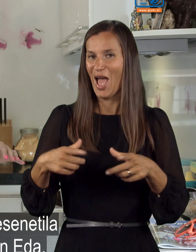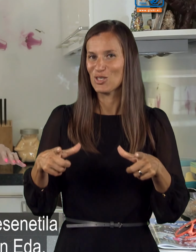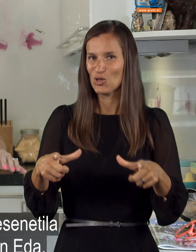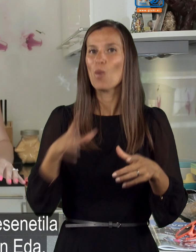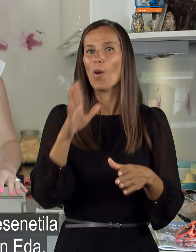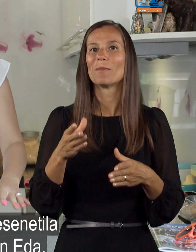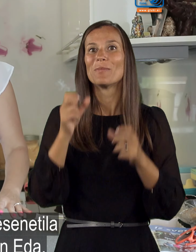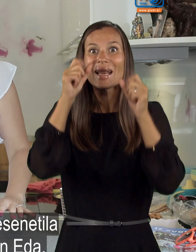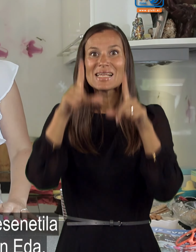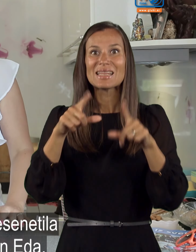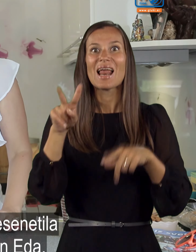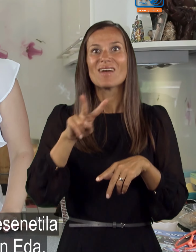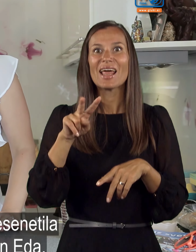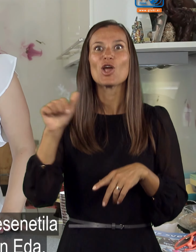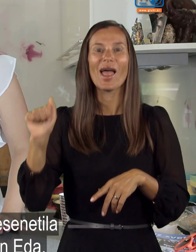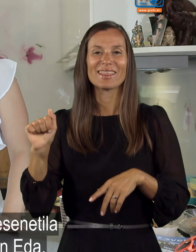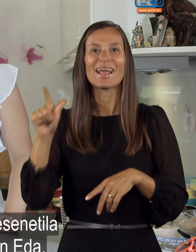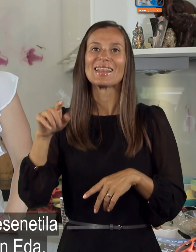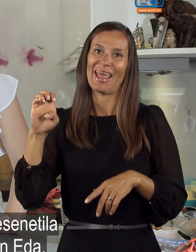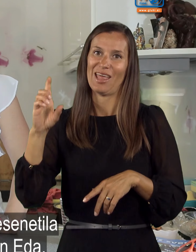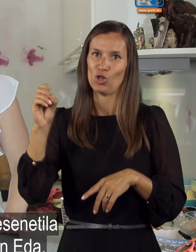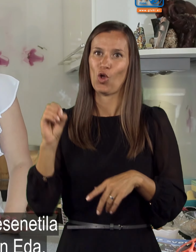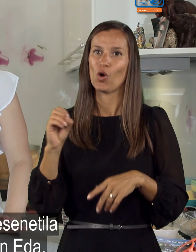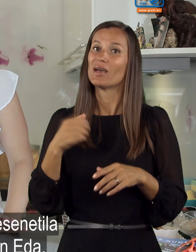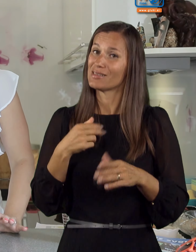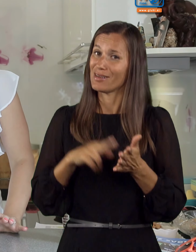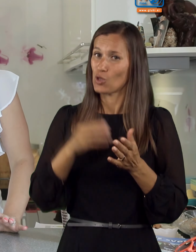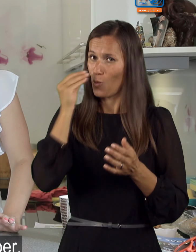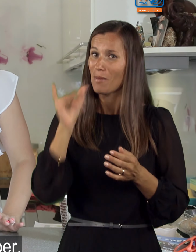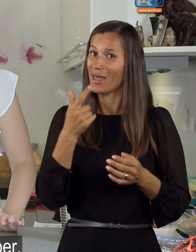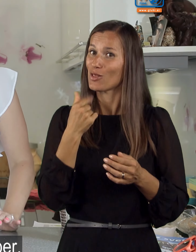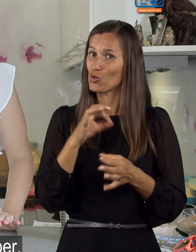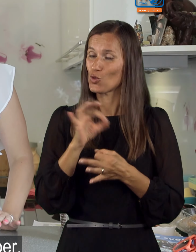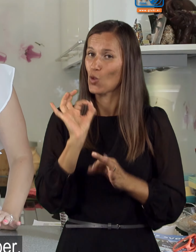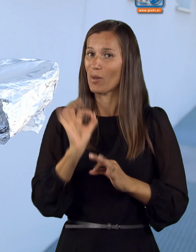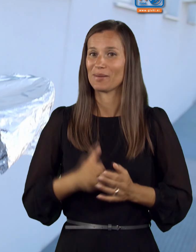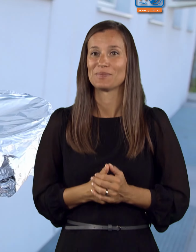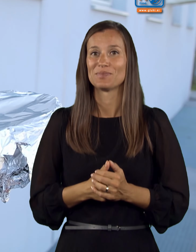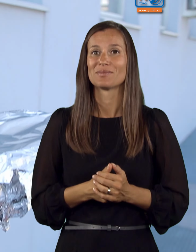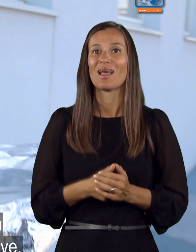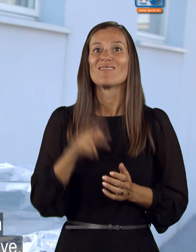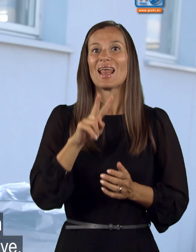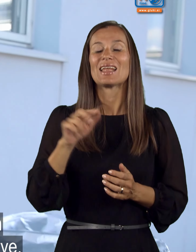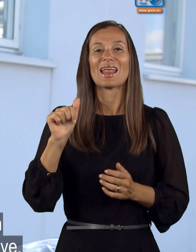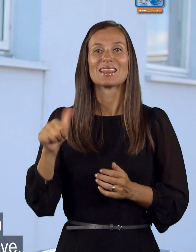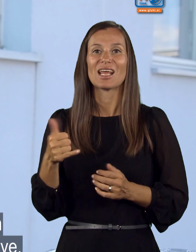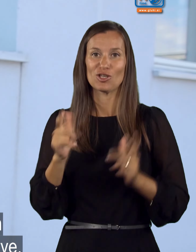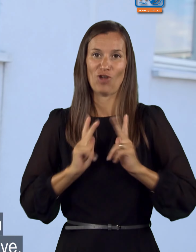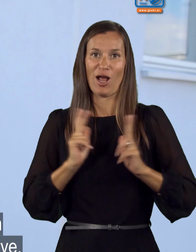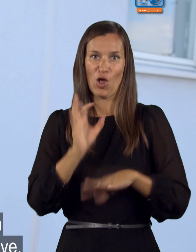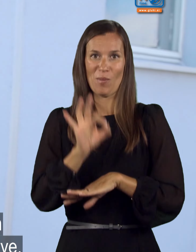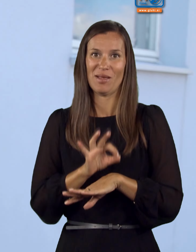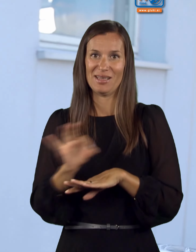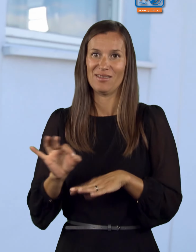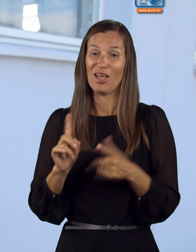S telim kolačkom bom presenetila danes Valerijo, Andreja pa Edota. Res upam, da je dober. Zdajle Valerijo pa Andreja